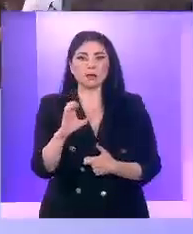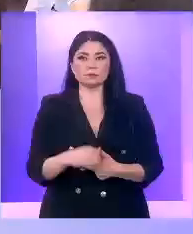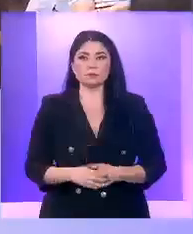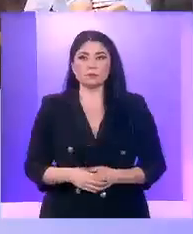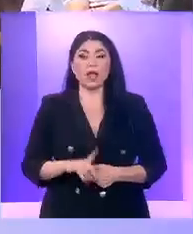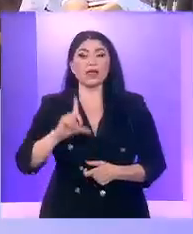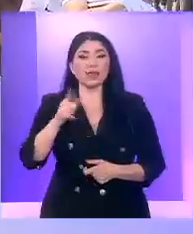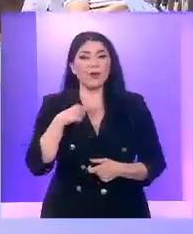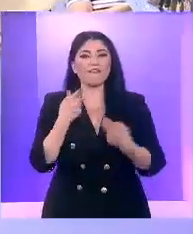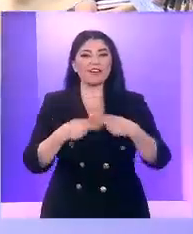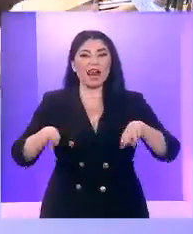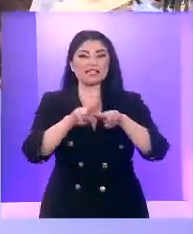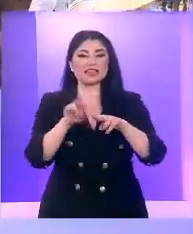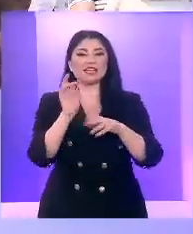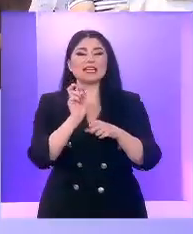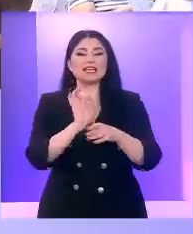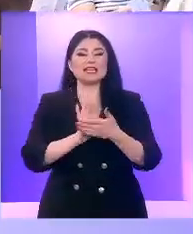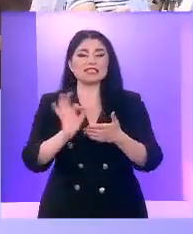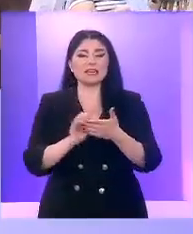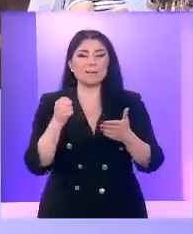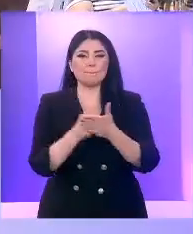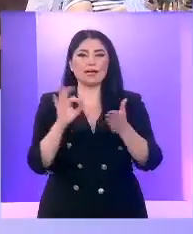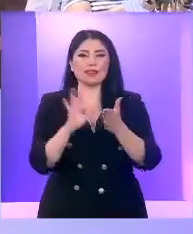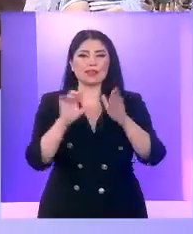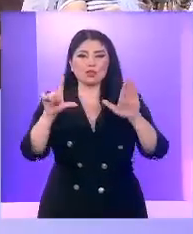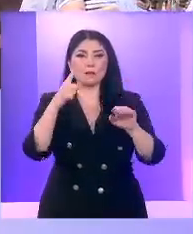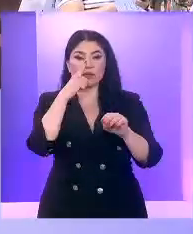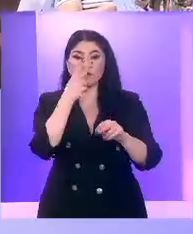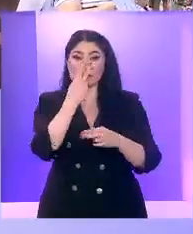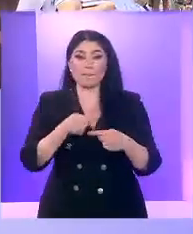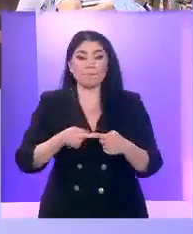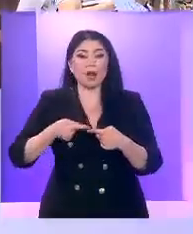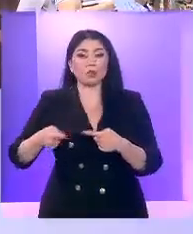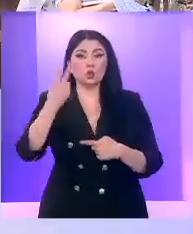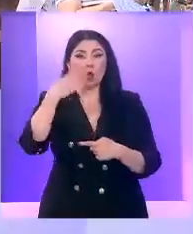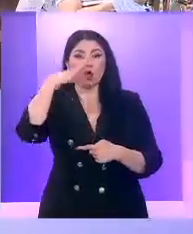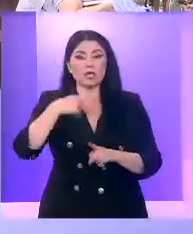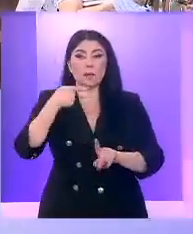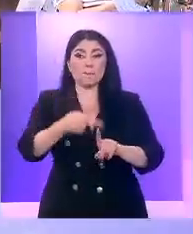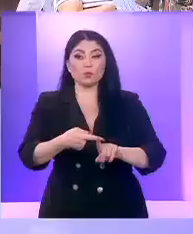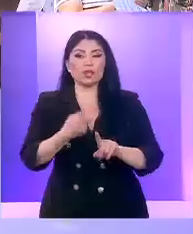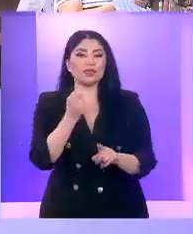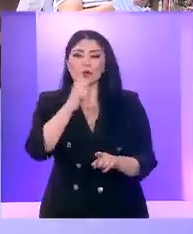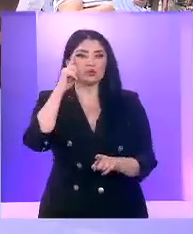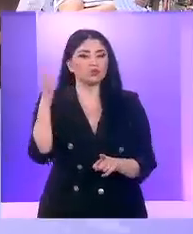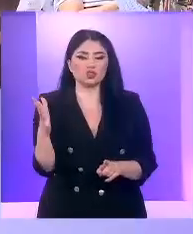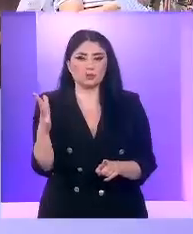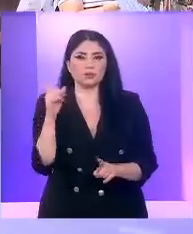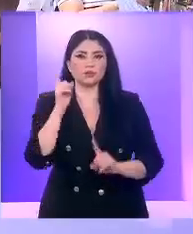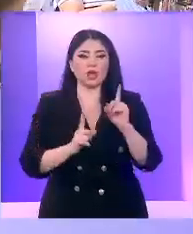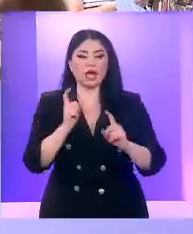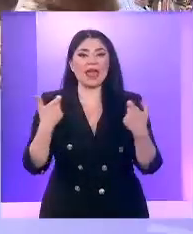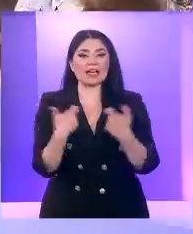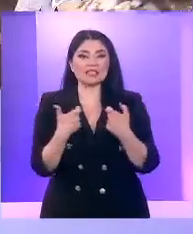înscriere trebuia să se finalizeze pe data de 7 iunie. Vedem așadar o prelungire de 2 zile. Însă nu știm dacă